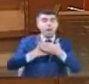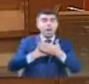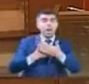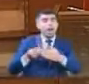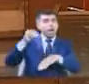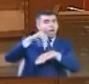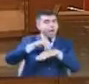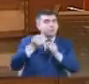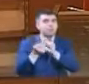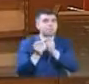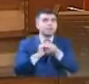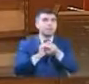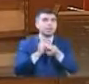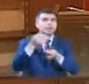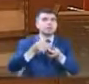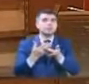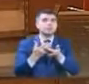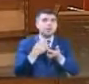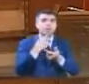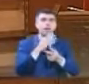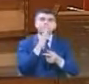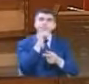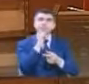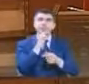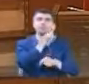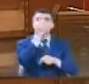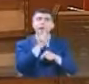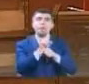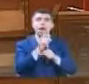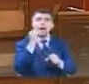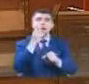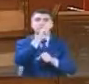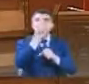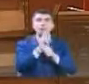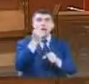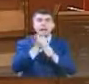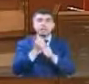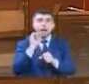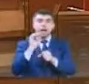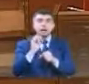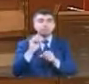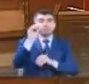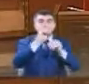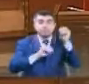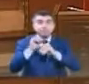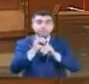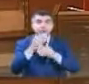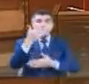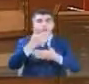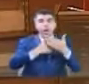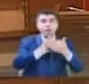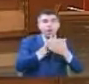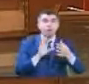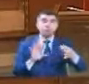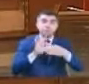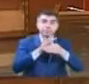واحد العدد للاسف الشديد ديال الجماعات لم تقوم بذلك، لكن مع ذلك حنا تحملنا مسؤوليتنا كحكومه وطلبنا ان يعاد النظر في كل الامور